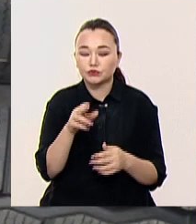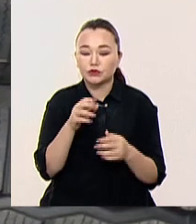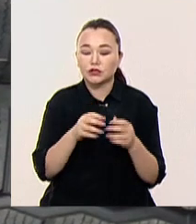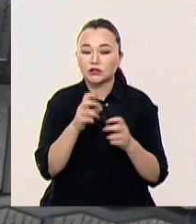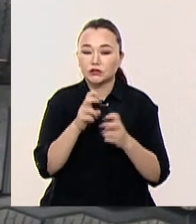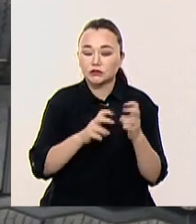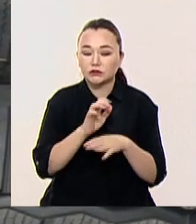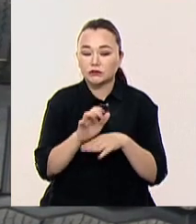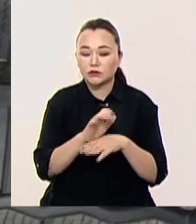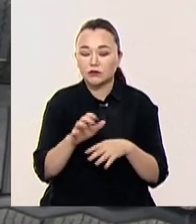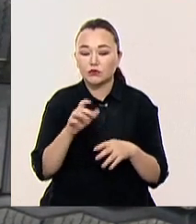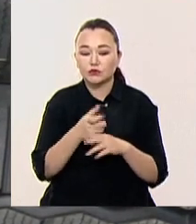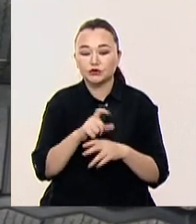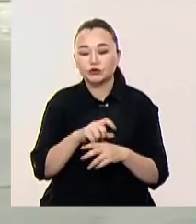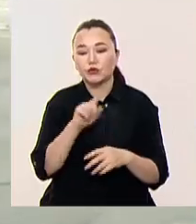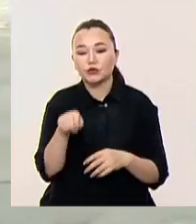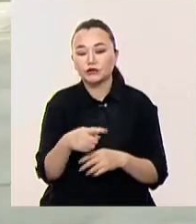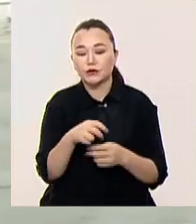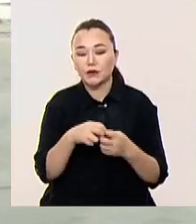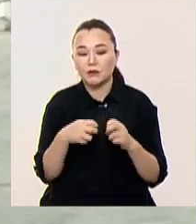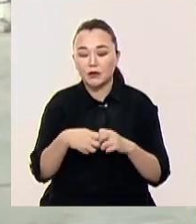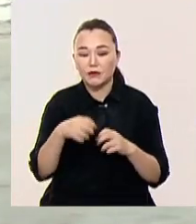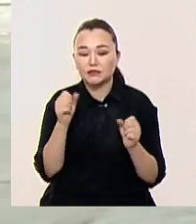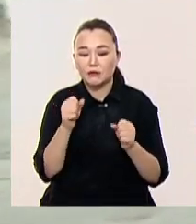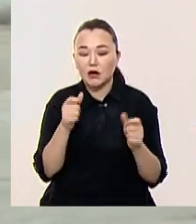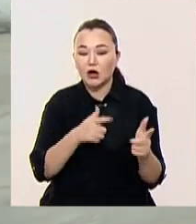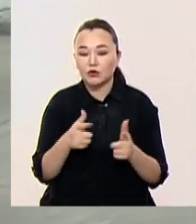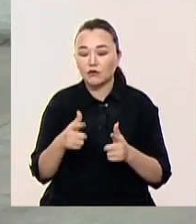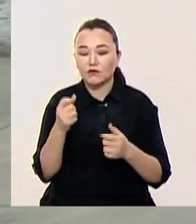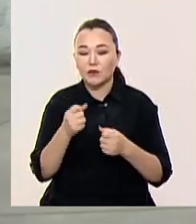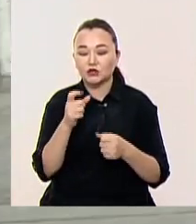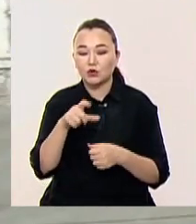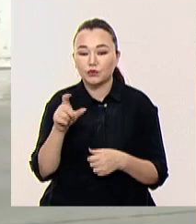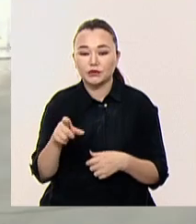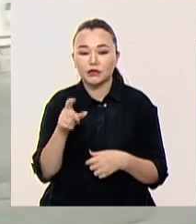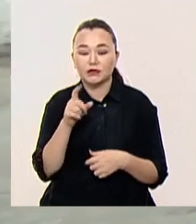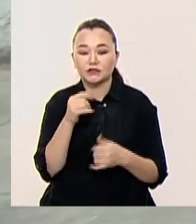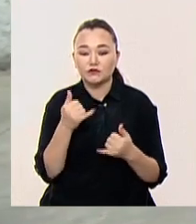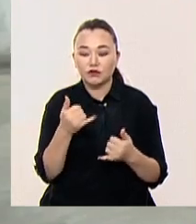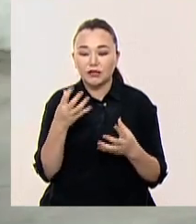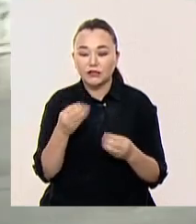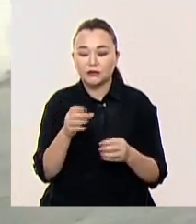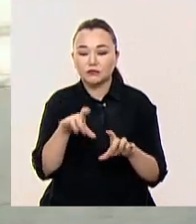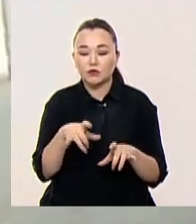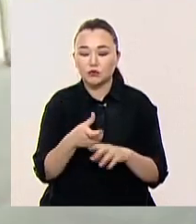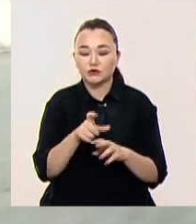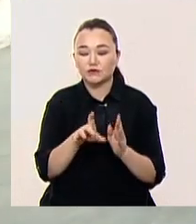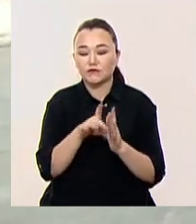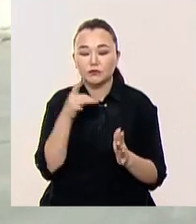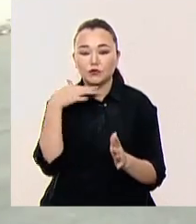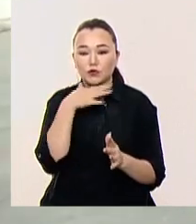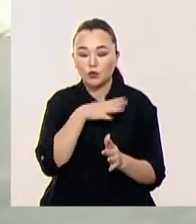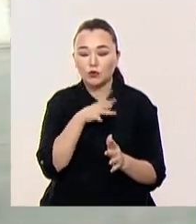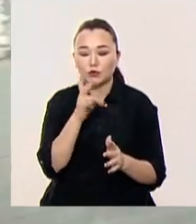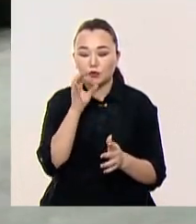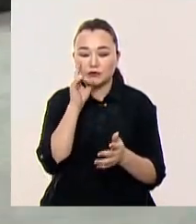өндірушісі өзекті орын алады екен. Қысқа қамданатын жүргізушілер үшін бүгінде шиналардың таңдауы өте көп. Бірақ